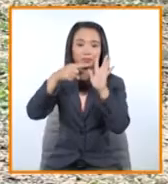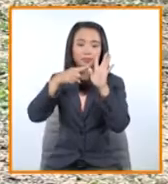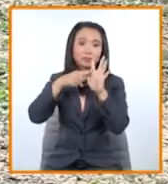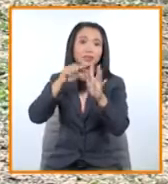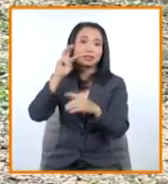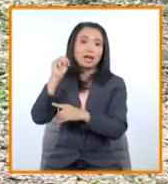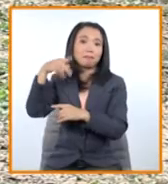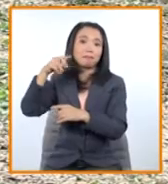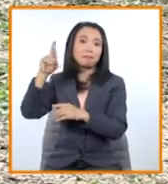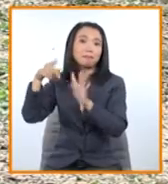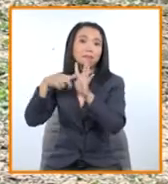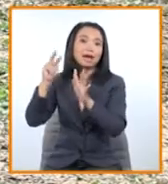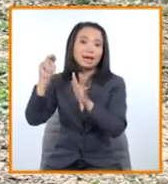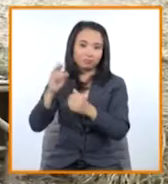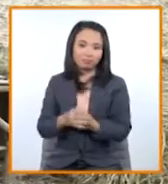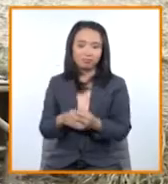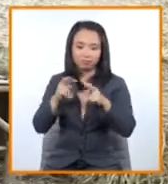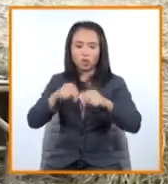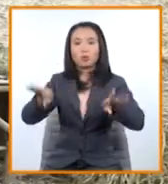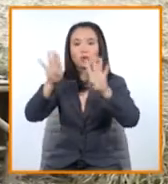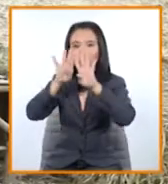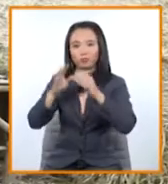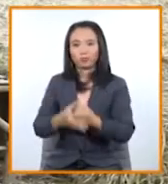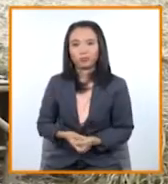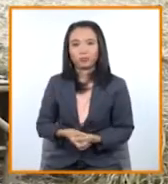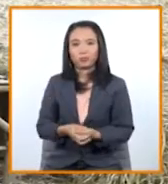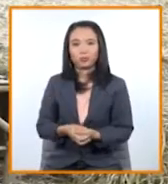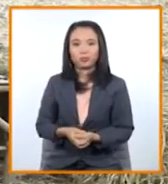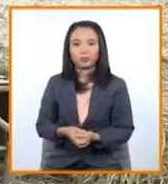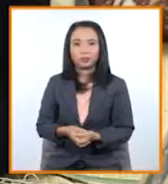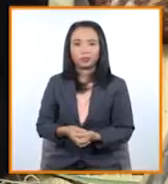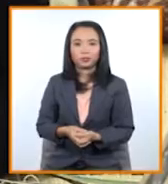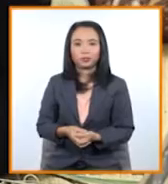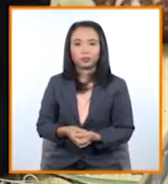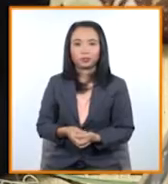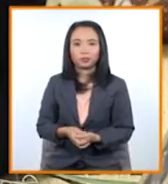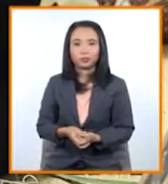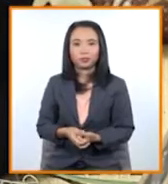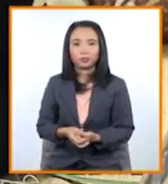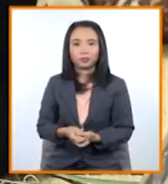ประกิตชนะสุมนถ่ายภาพคาริตกมุตโยธินทรูโฟยูรายงาน